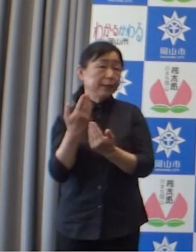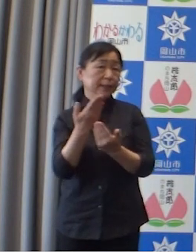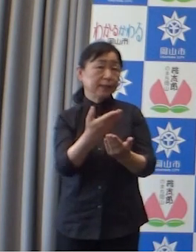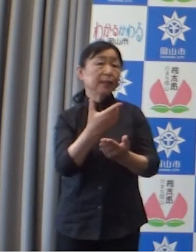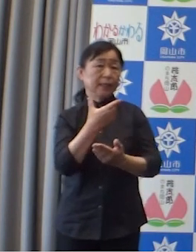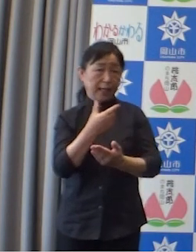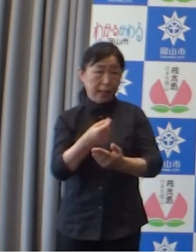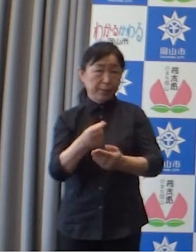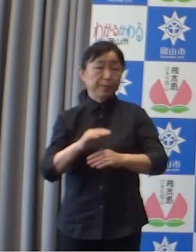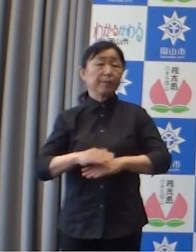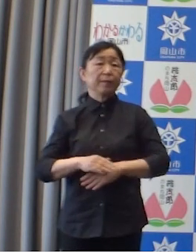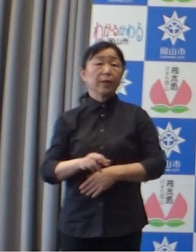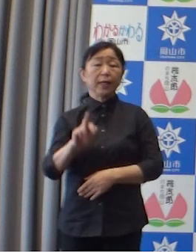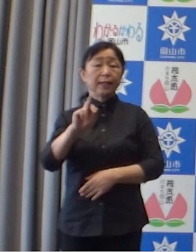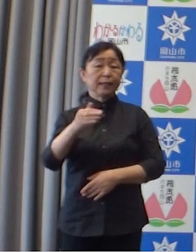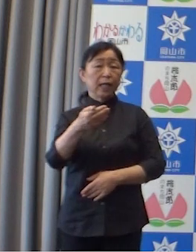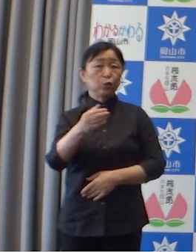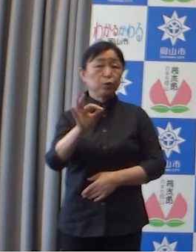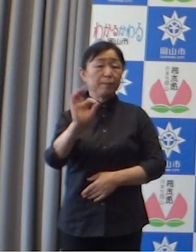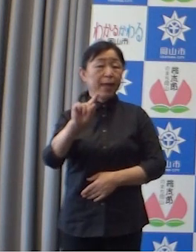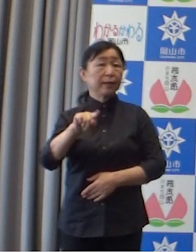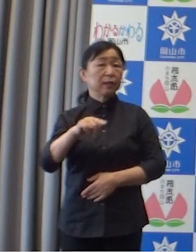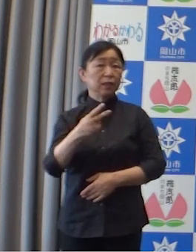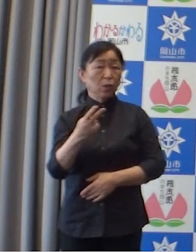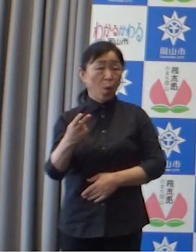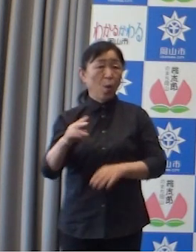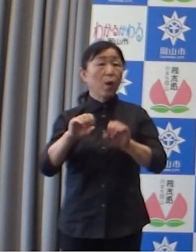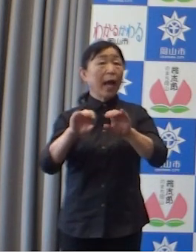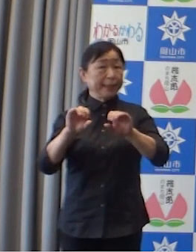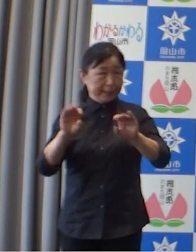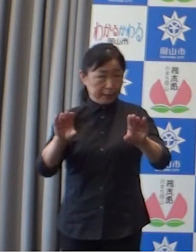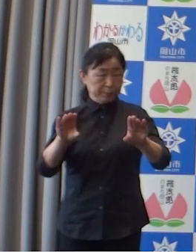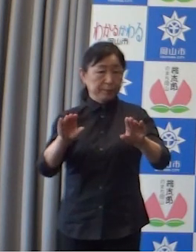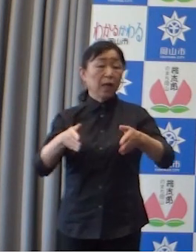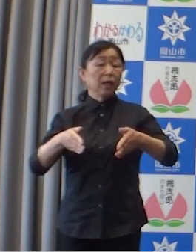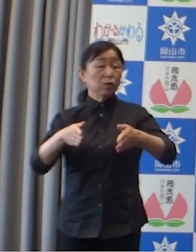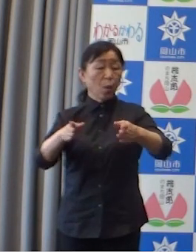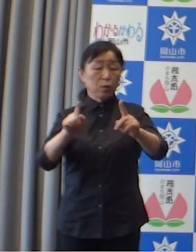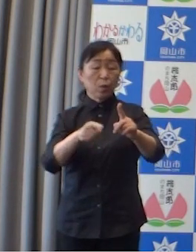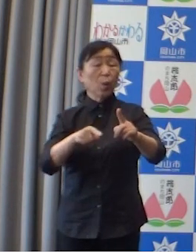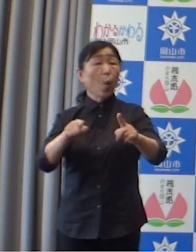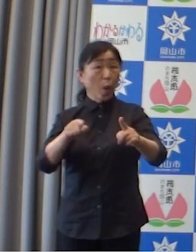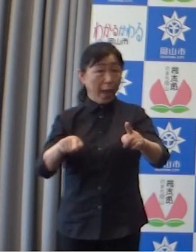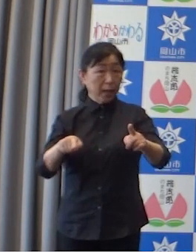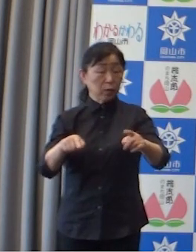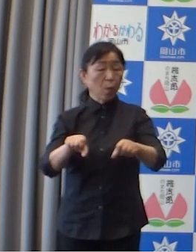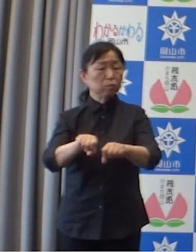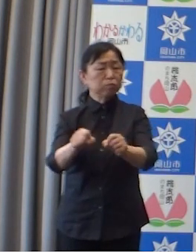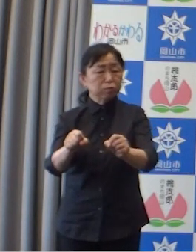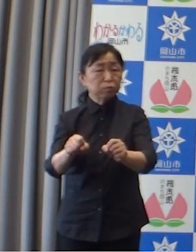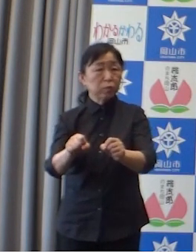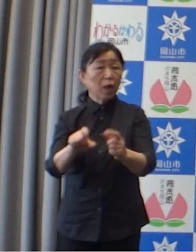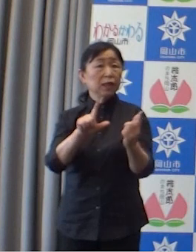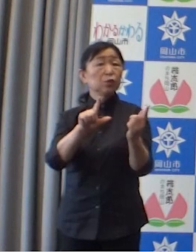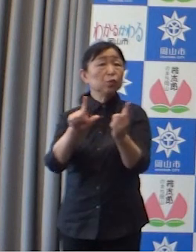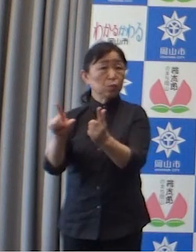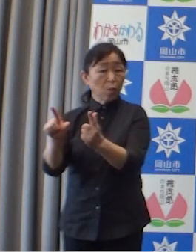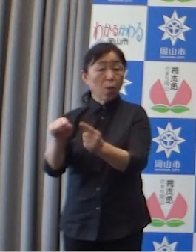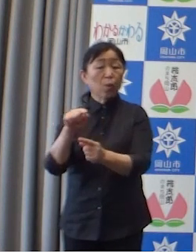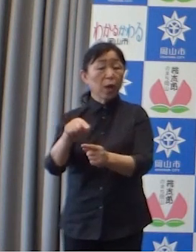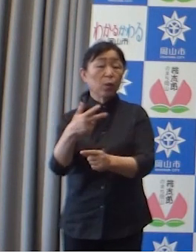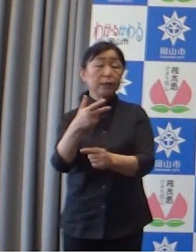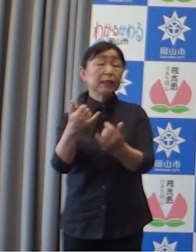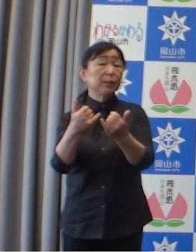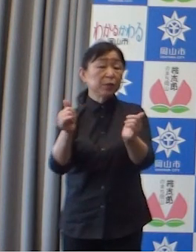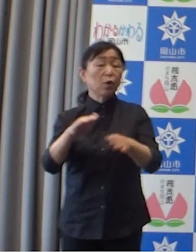ども、このセグメント配信サービスや道路公園の損傷の通報機能を市民の人に